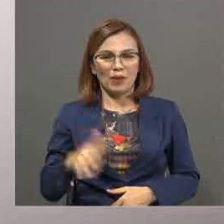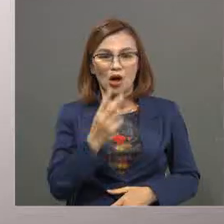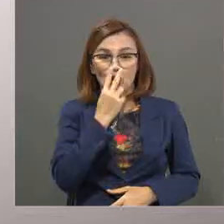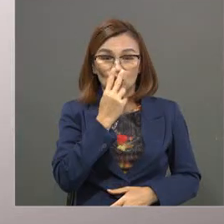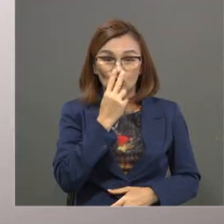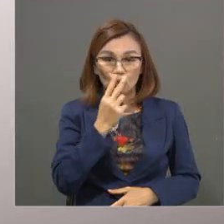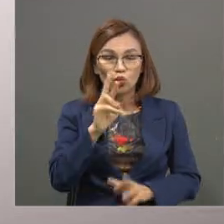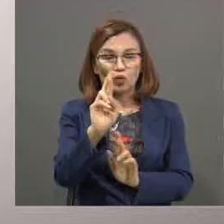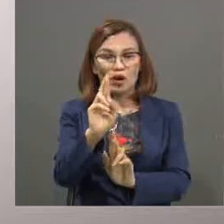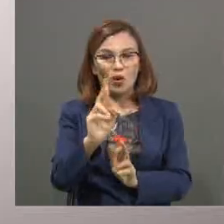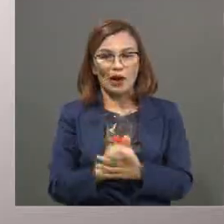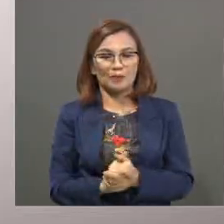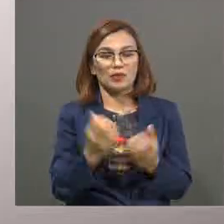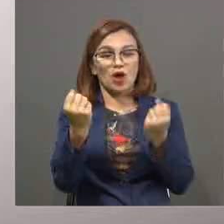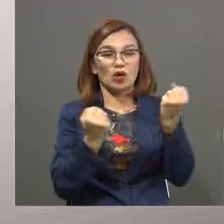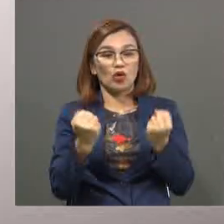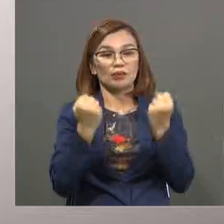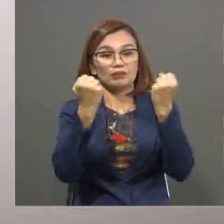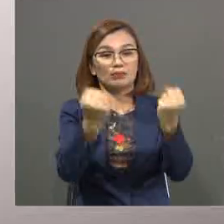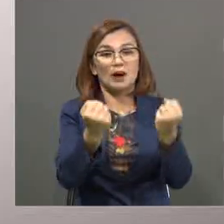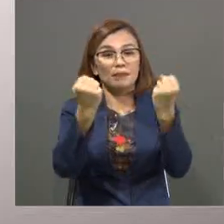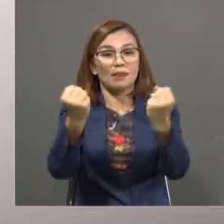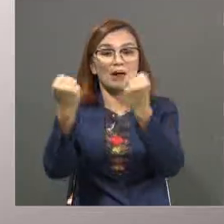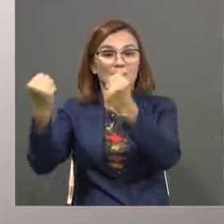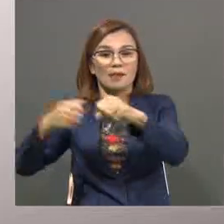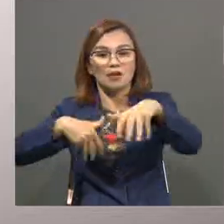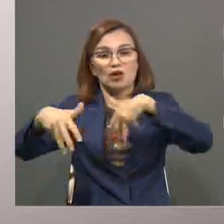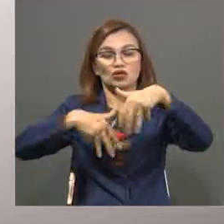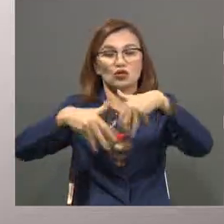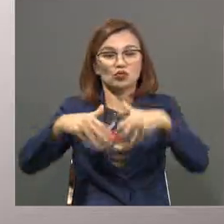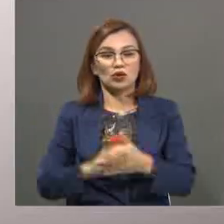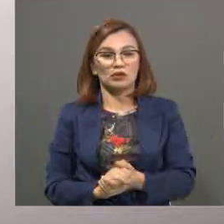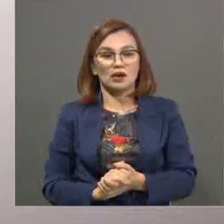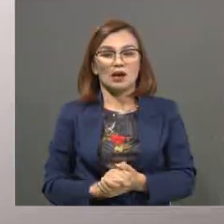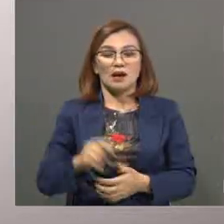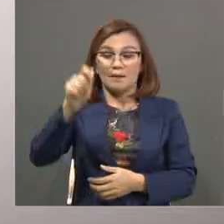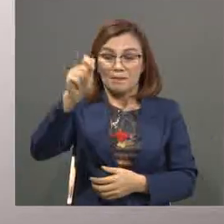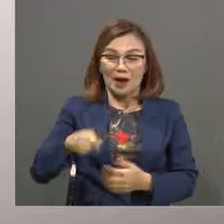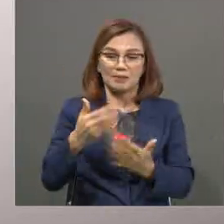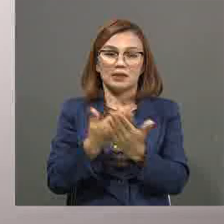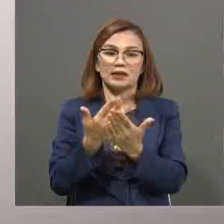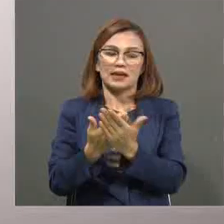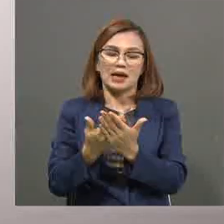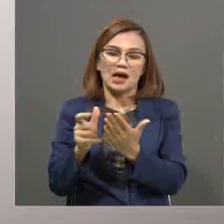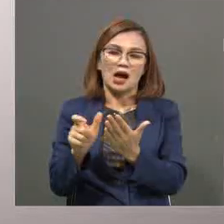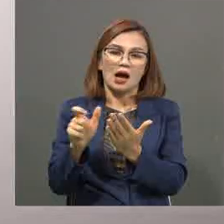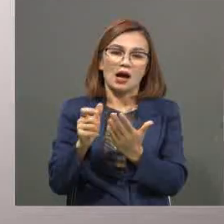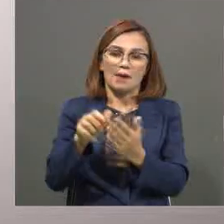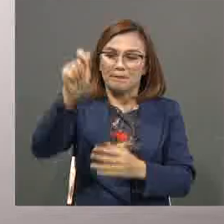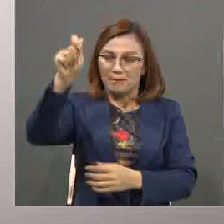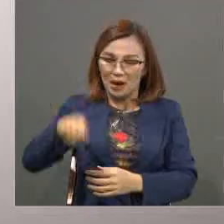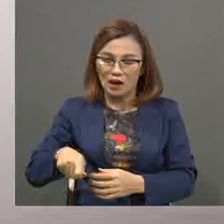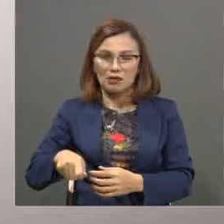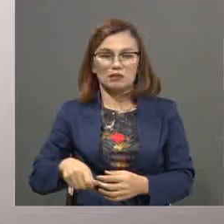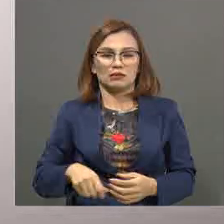เท่าทันบางทีรถเร่ห์เนี่ยแห่เข้าไปในหมู่บ้านไปในชุมชนบอกว่าเอามาซื้อไข่แลกไข่นู่นนั่นนี่คือบางทีเราก็จะ